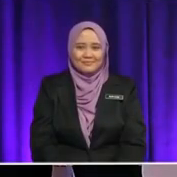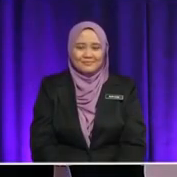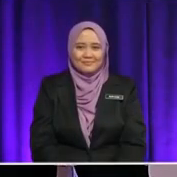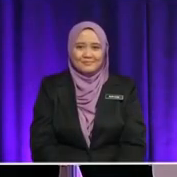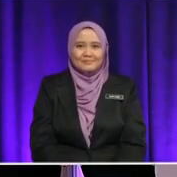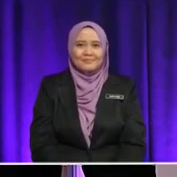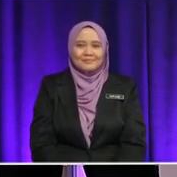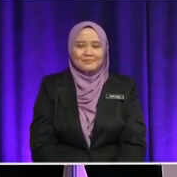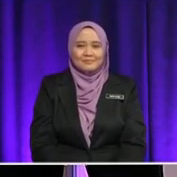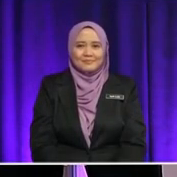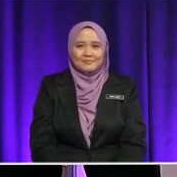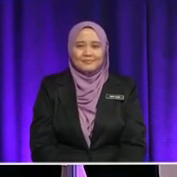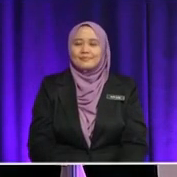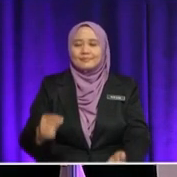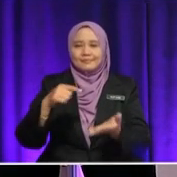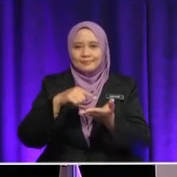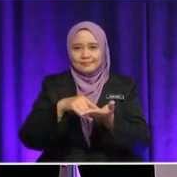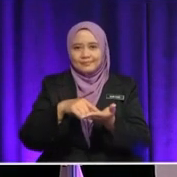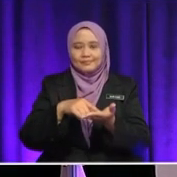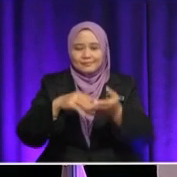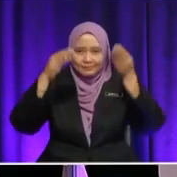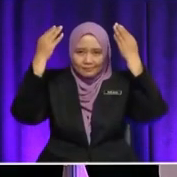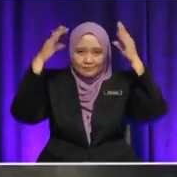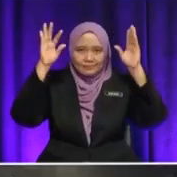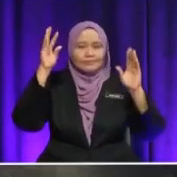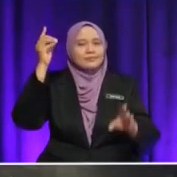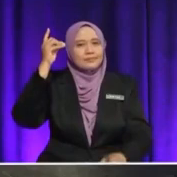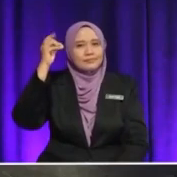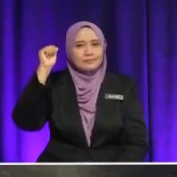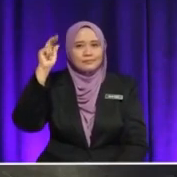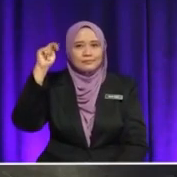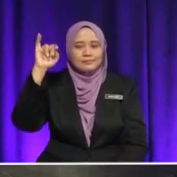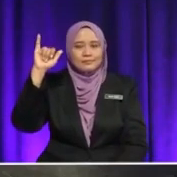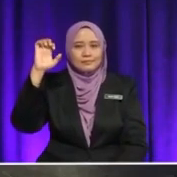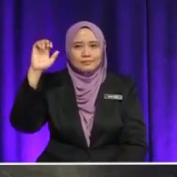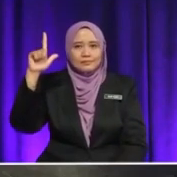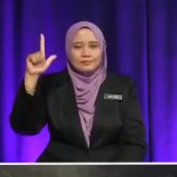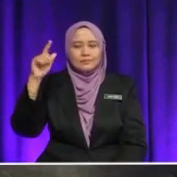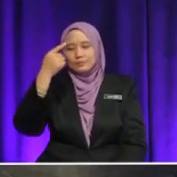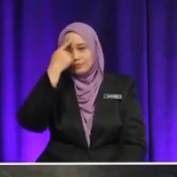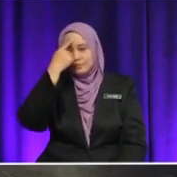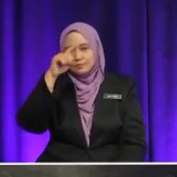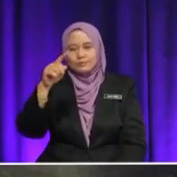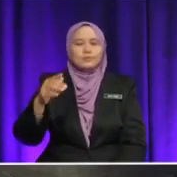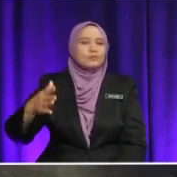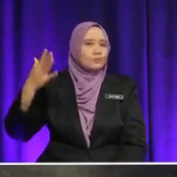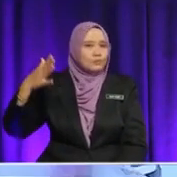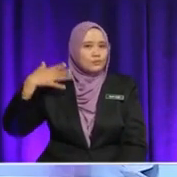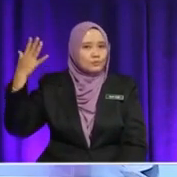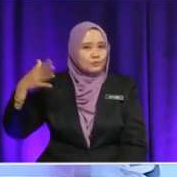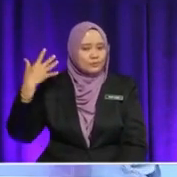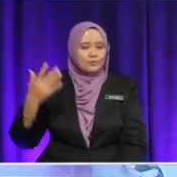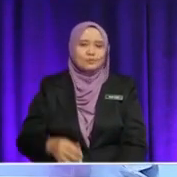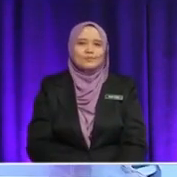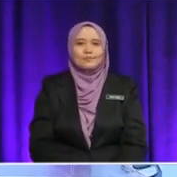Oke kita bagi mata pelajaran sejarah dan bukan sahaja cd-nya yang ada dekat sini juga